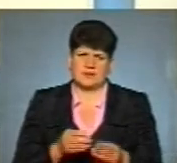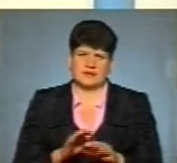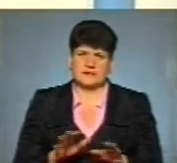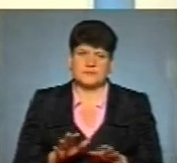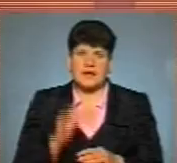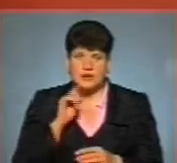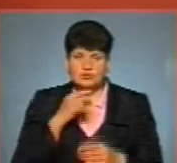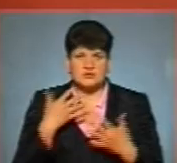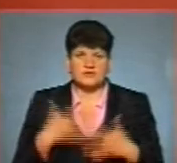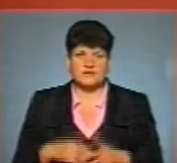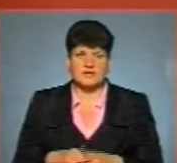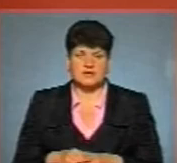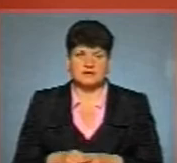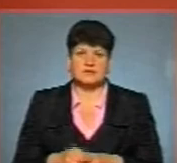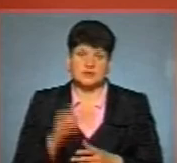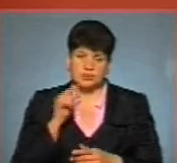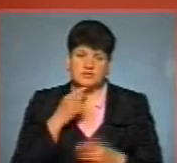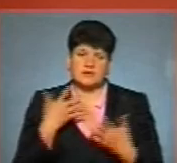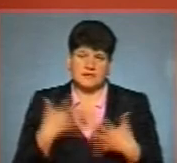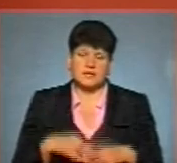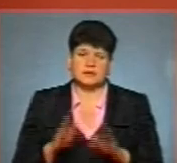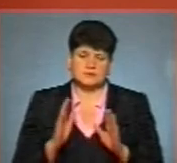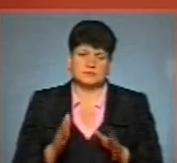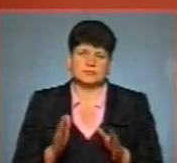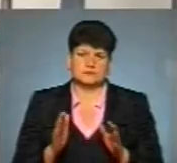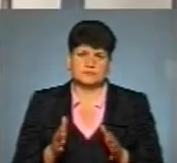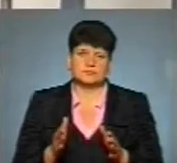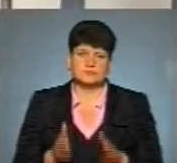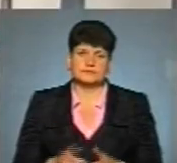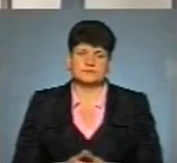Але економічні втрати звичайно, будемо що мати. Будемо мати економічні втрати.